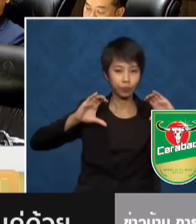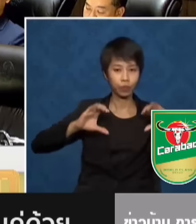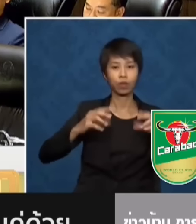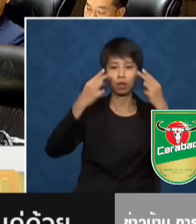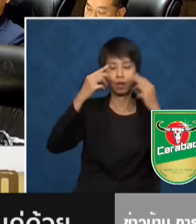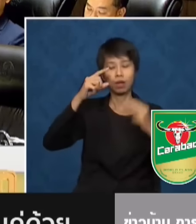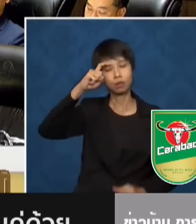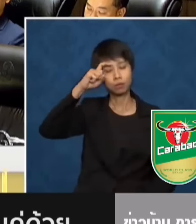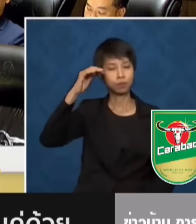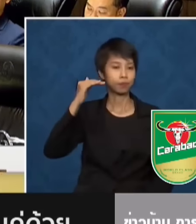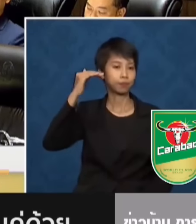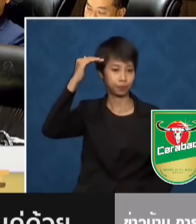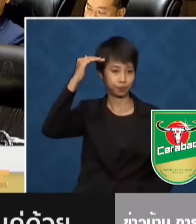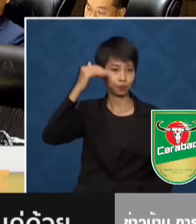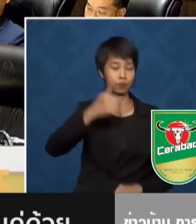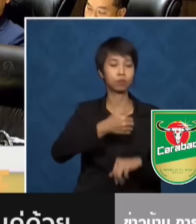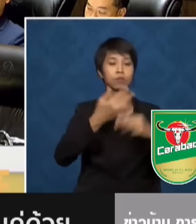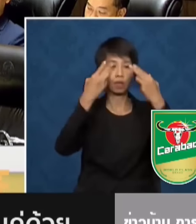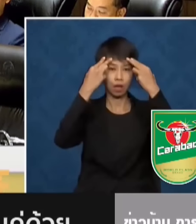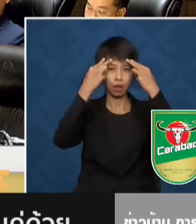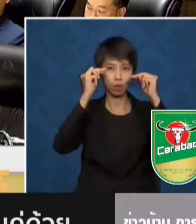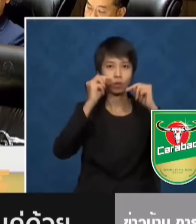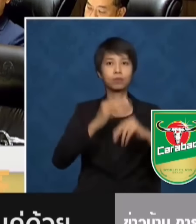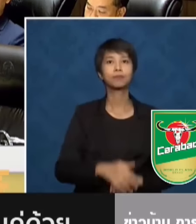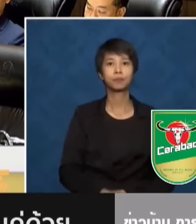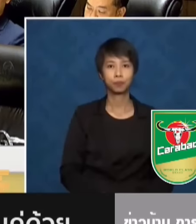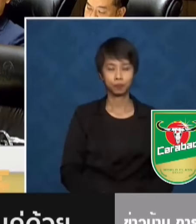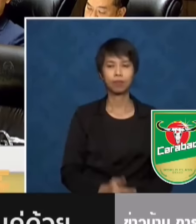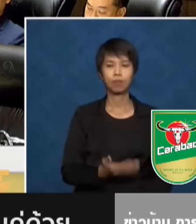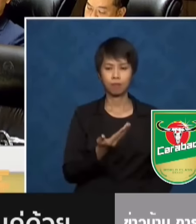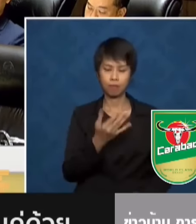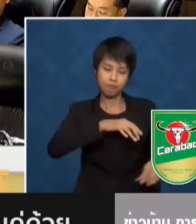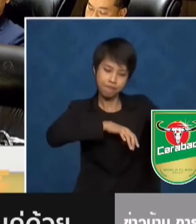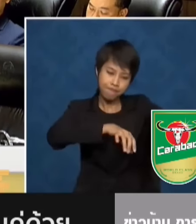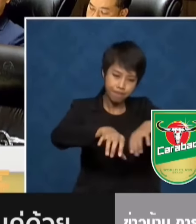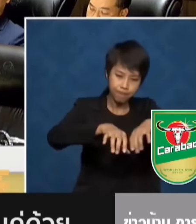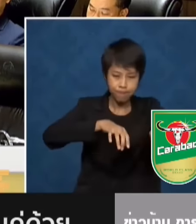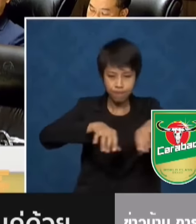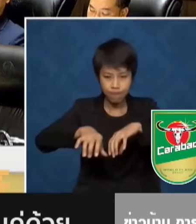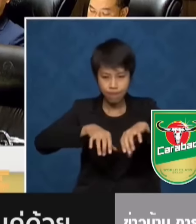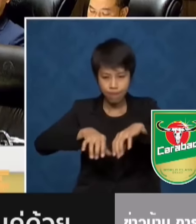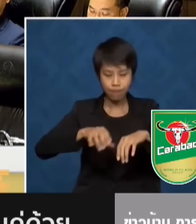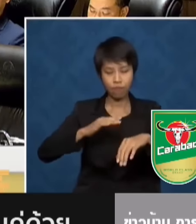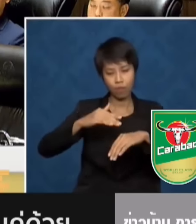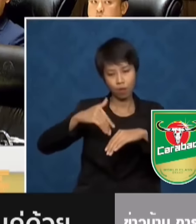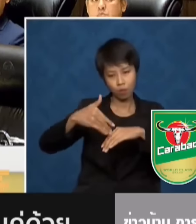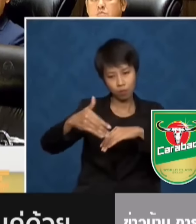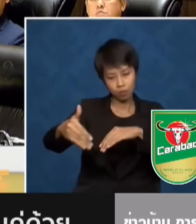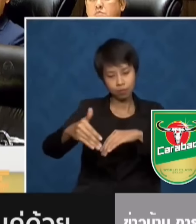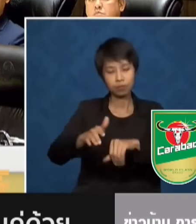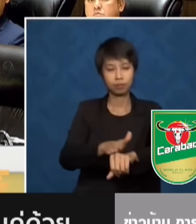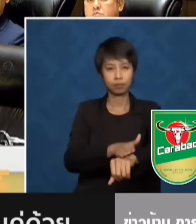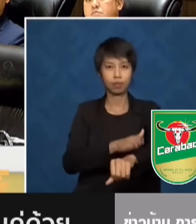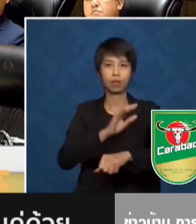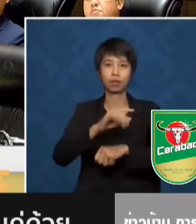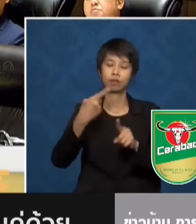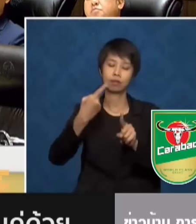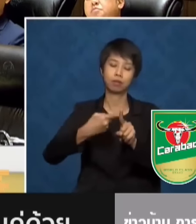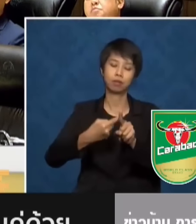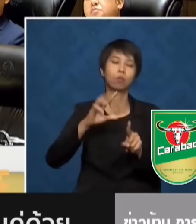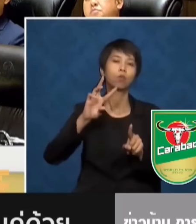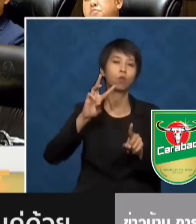แกก็ไล่ให้เห็นว่าอะไรบ้างที่เป็นปัญหานะครับจากนั้นพออ่านแถลงยติเสร็จก็จะมียติหลักก่